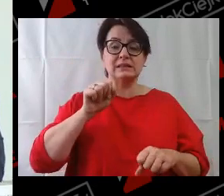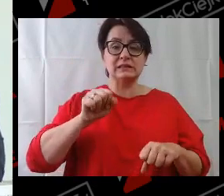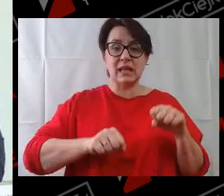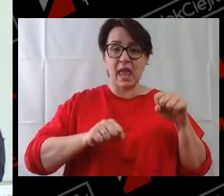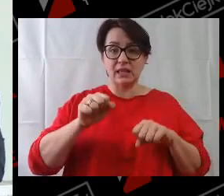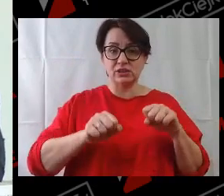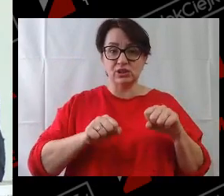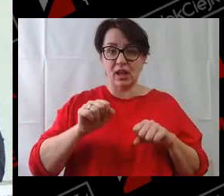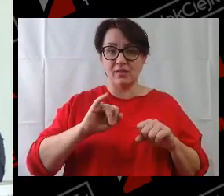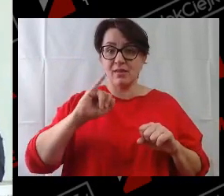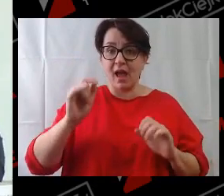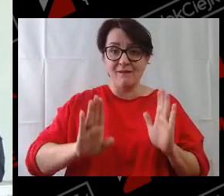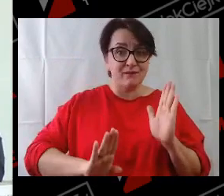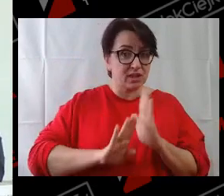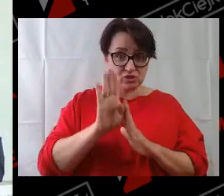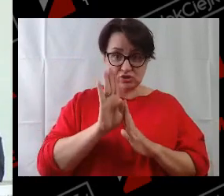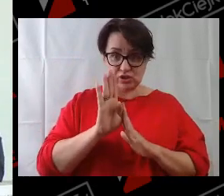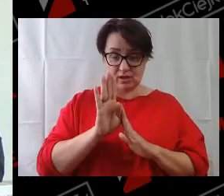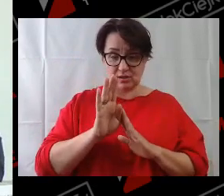najwyższego